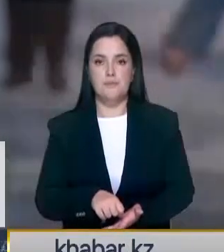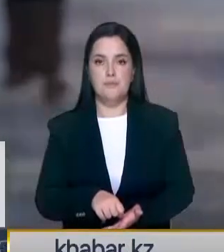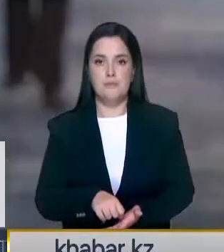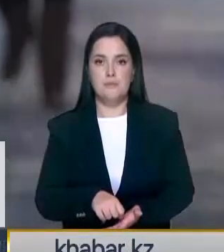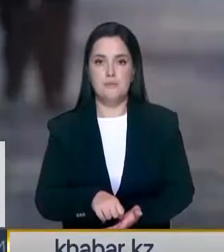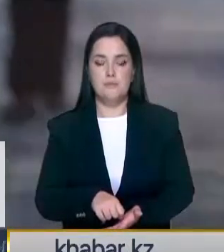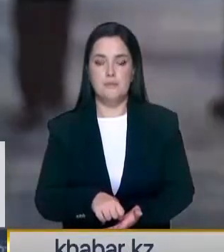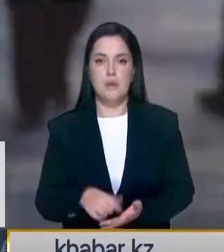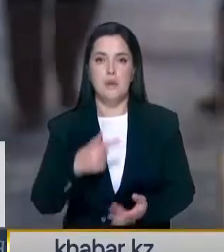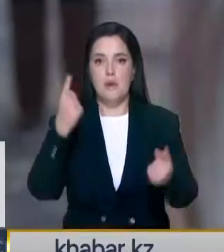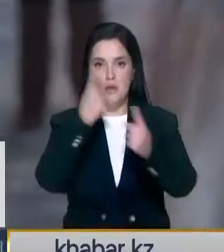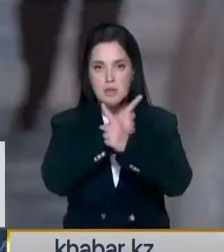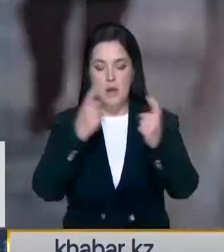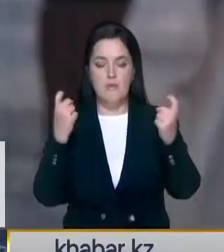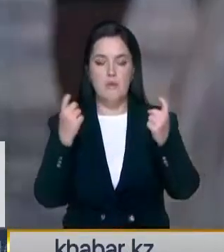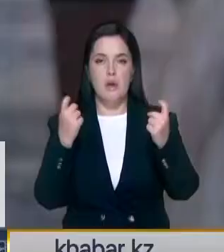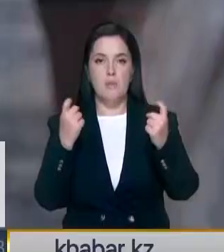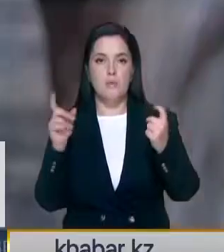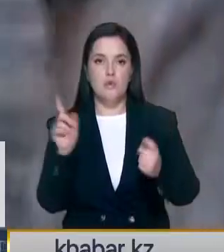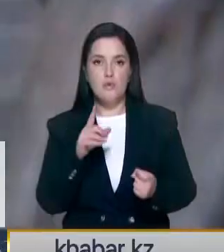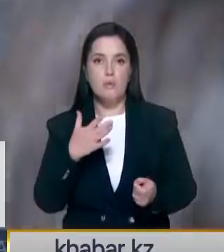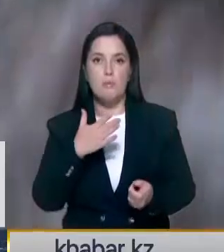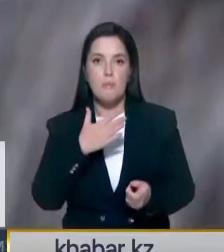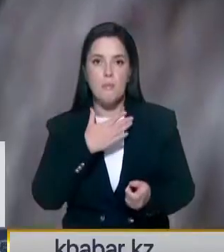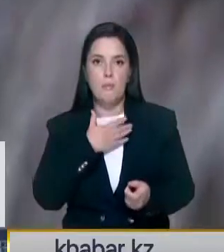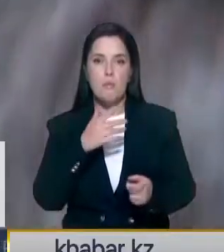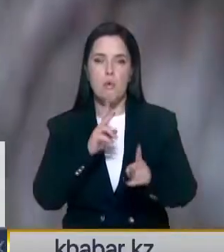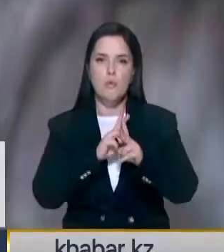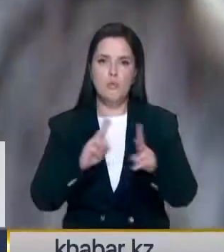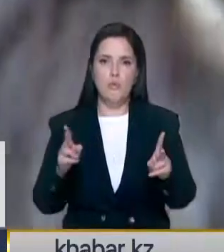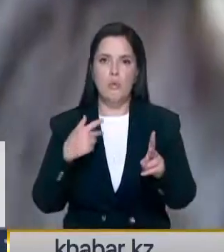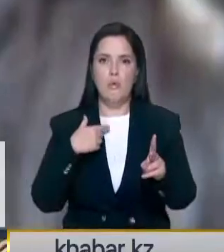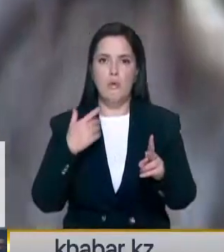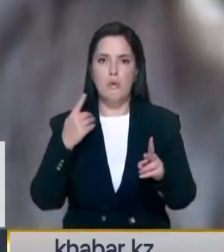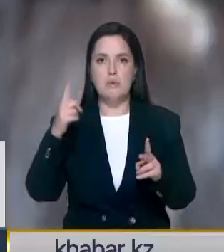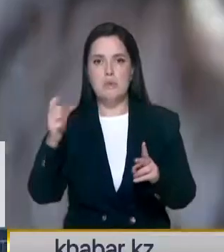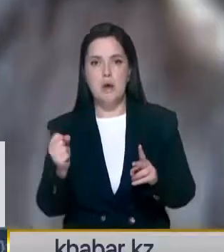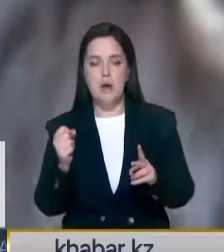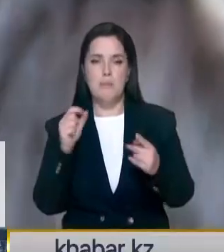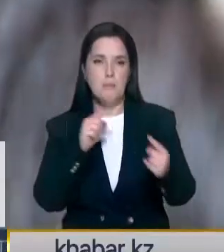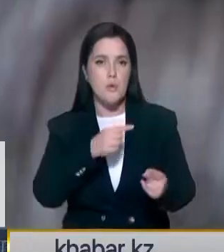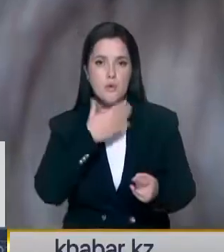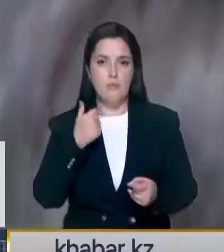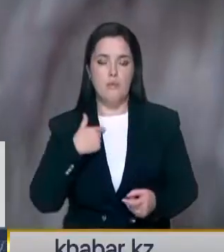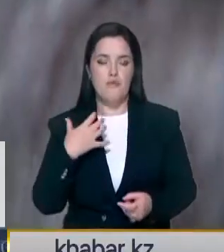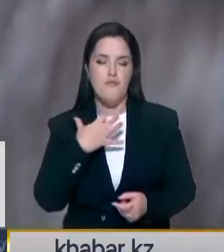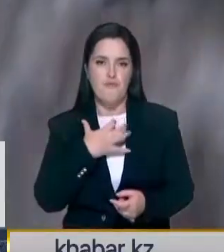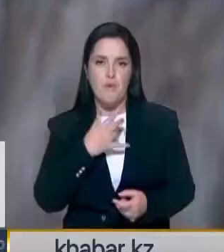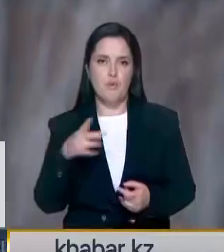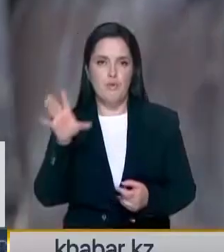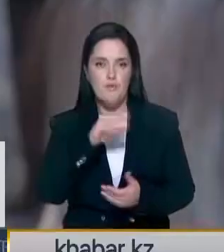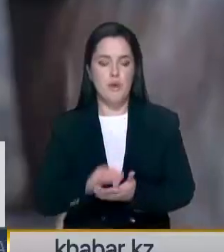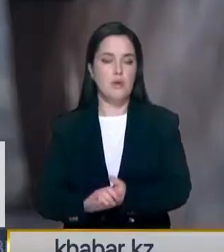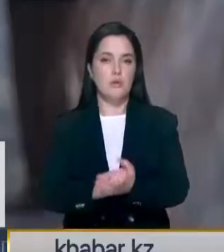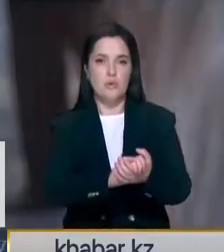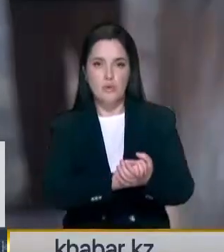фасилитируем этот мир, мы заявляем, что мы не принимаем сторону ничью, нам важно сохранить отношения со всеми сторонами там,